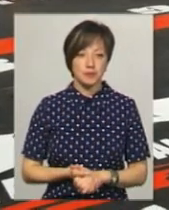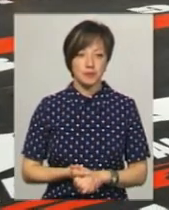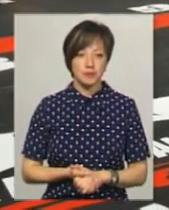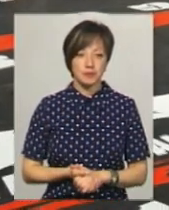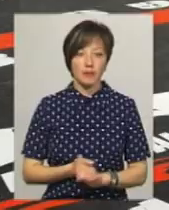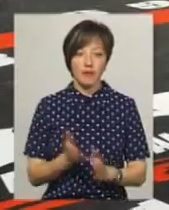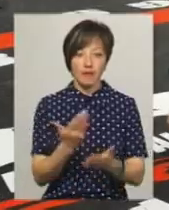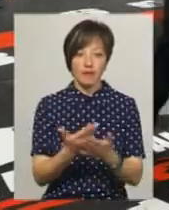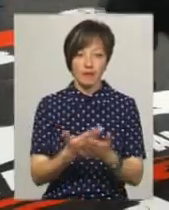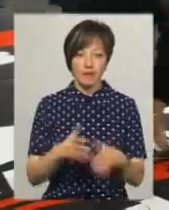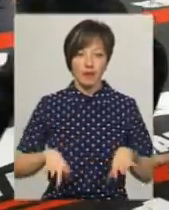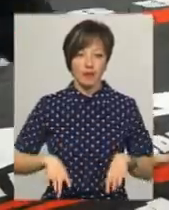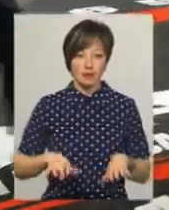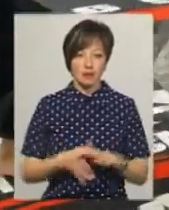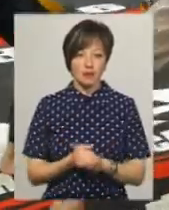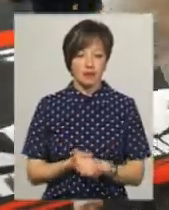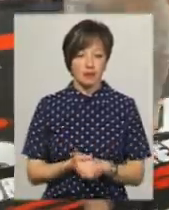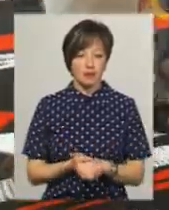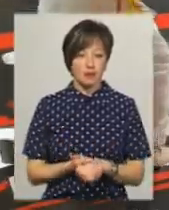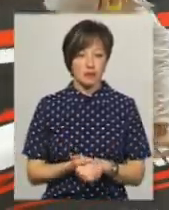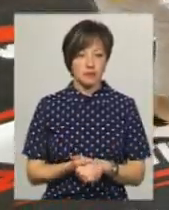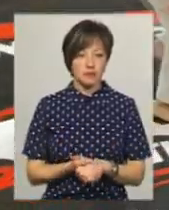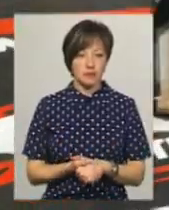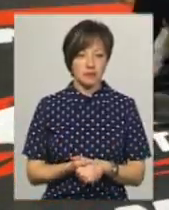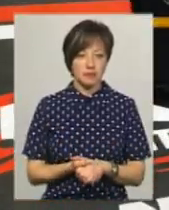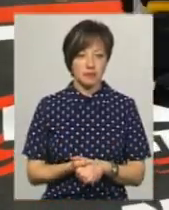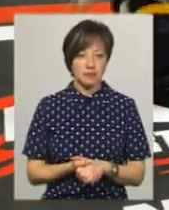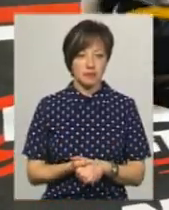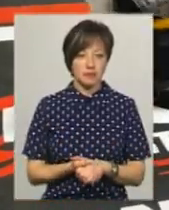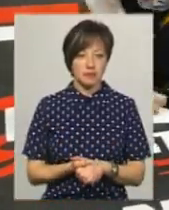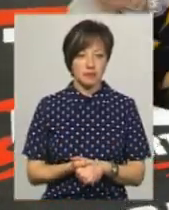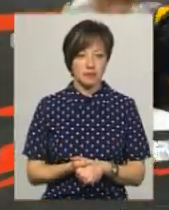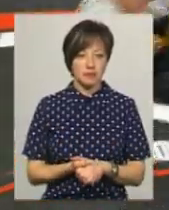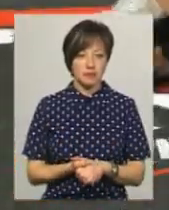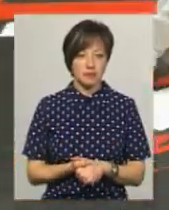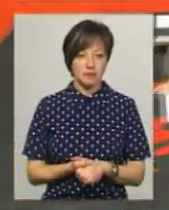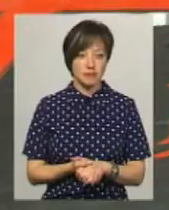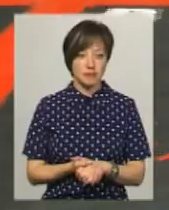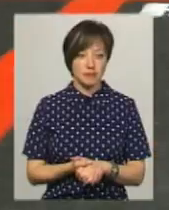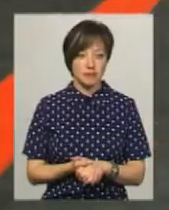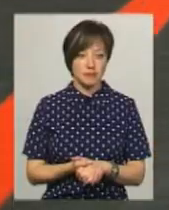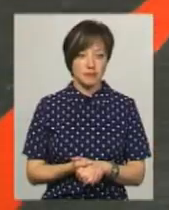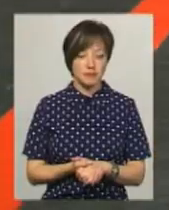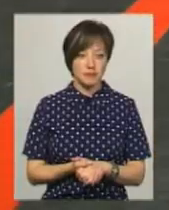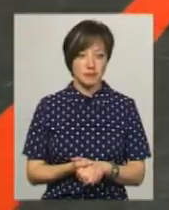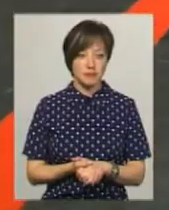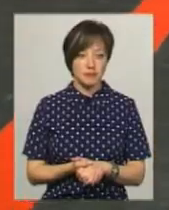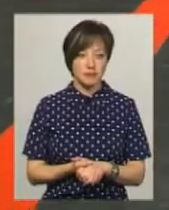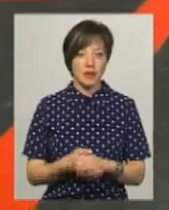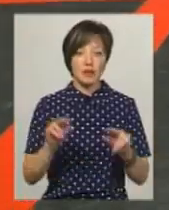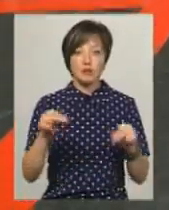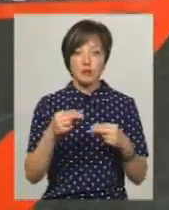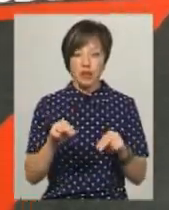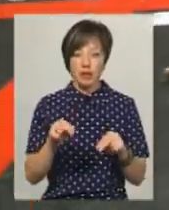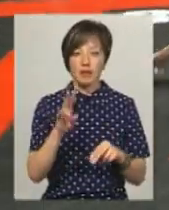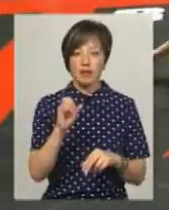проход перший, проход, бо на бачок, На чемпіонаті